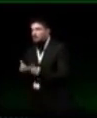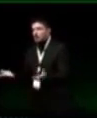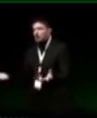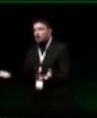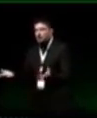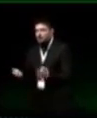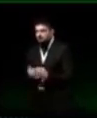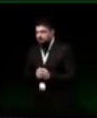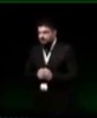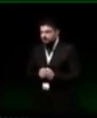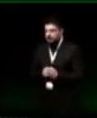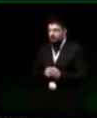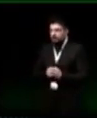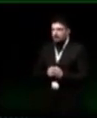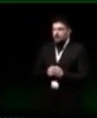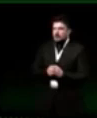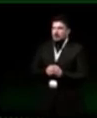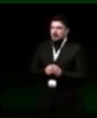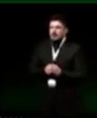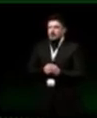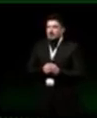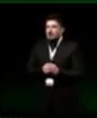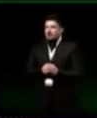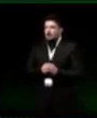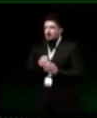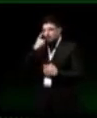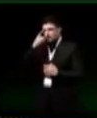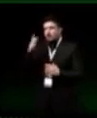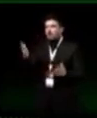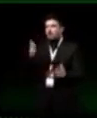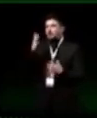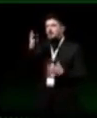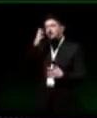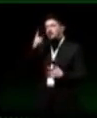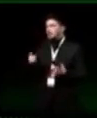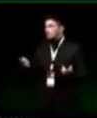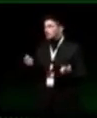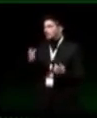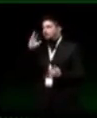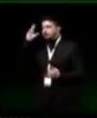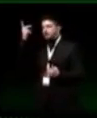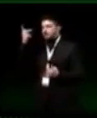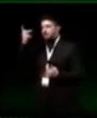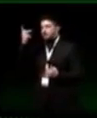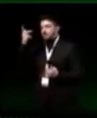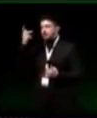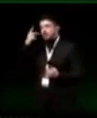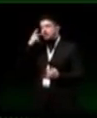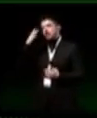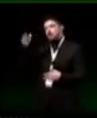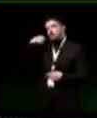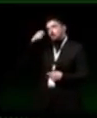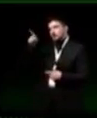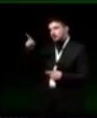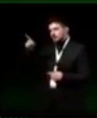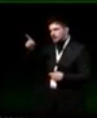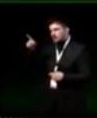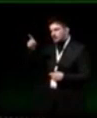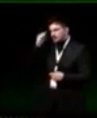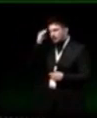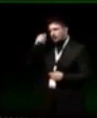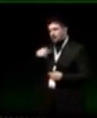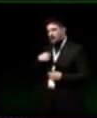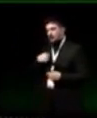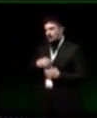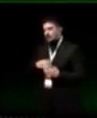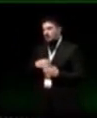sembrarvi probabilmente un po' stravagante, ma quando ho visto quell'immagine, io ho pensato che